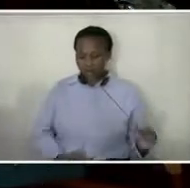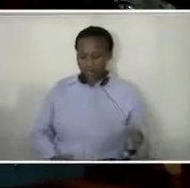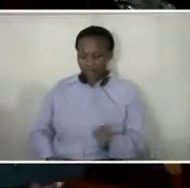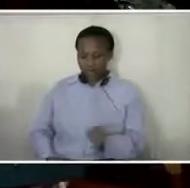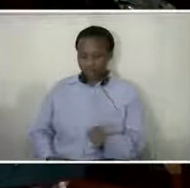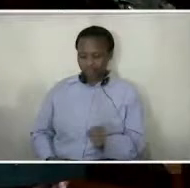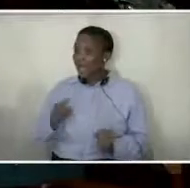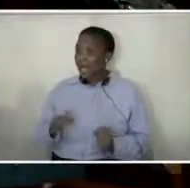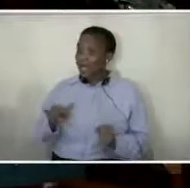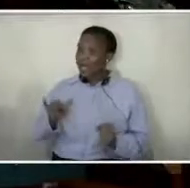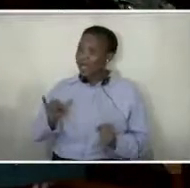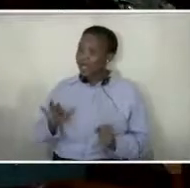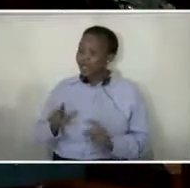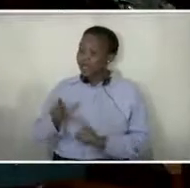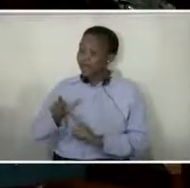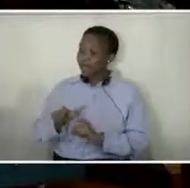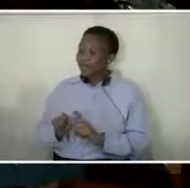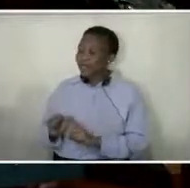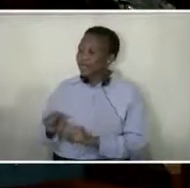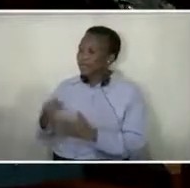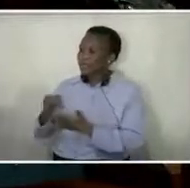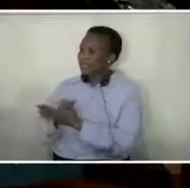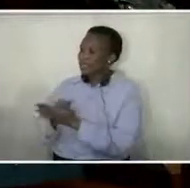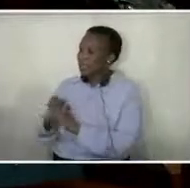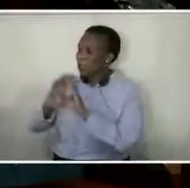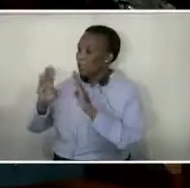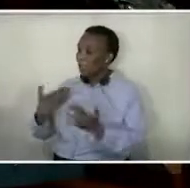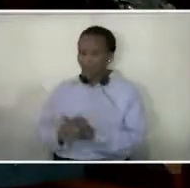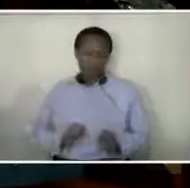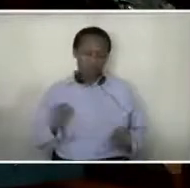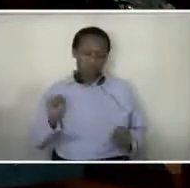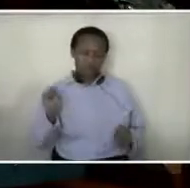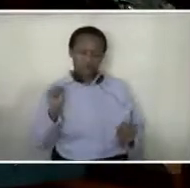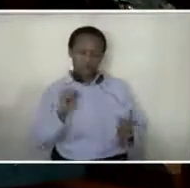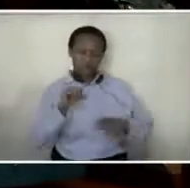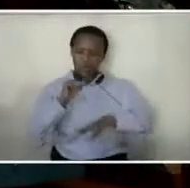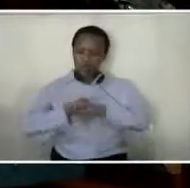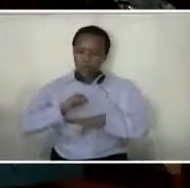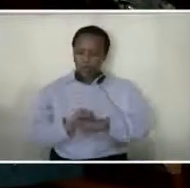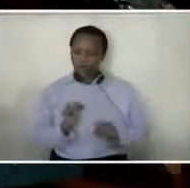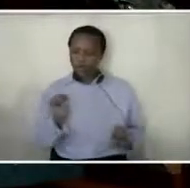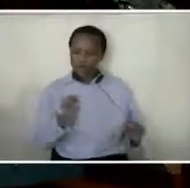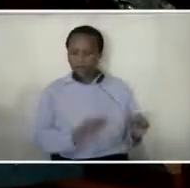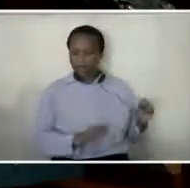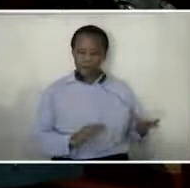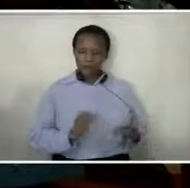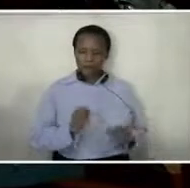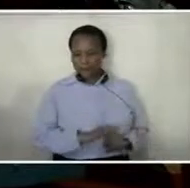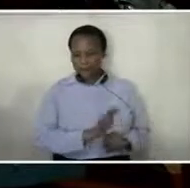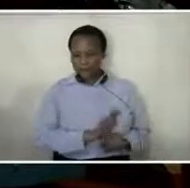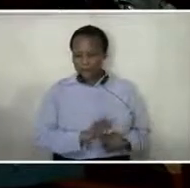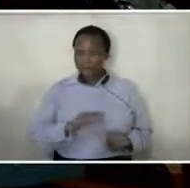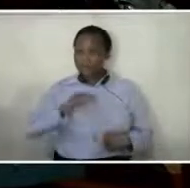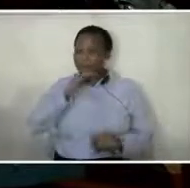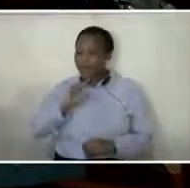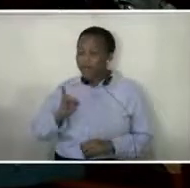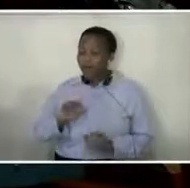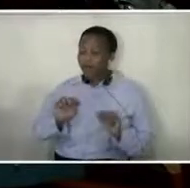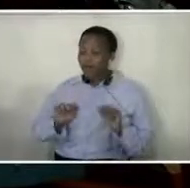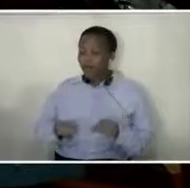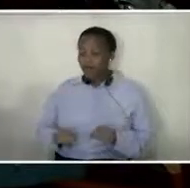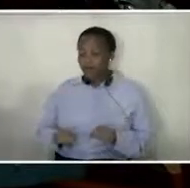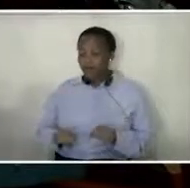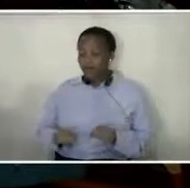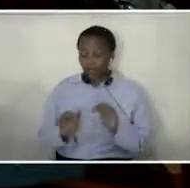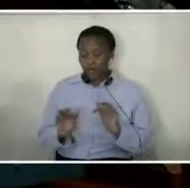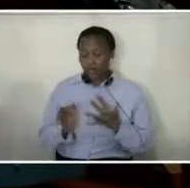Kuyiqiniso speaker ukuthi alikho iqembu elingenazi inkinga zalo. Kodwa ngoba isimo esibhekene naso